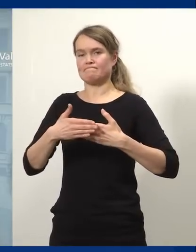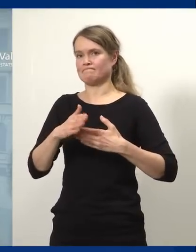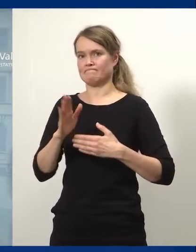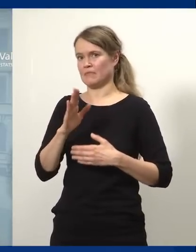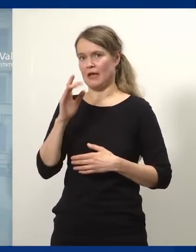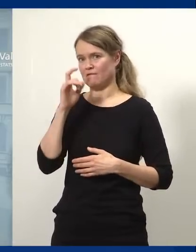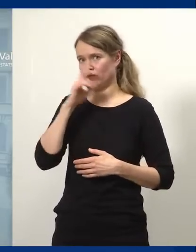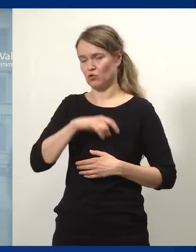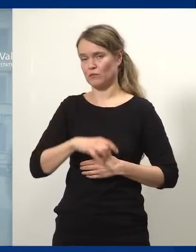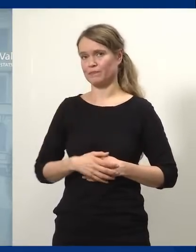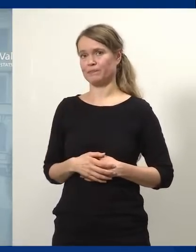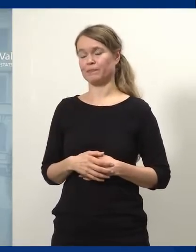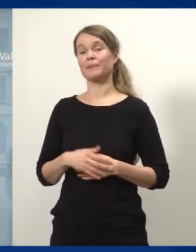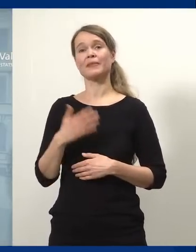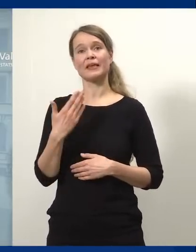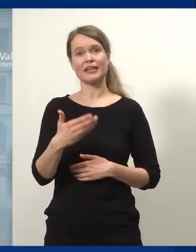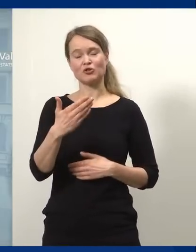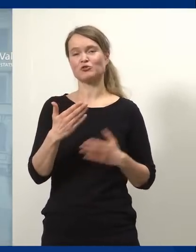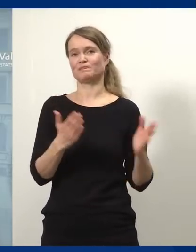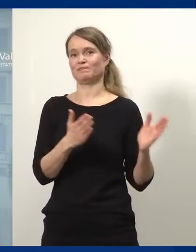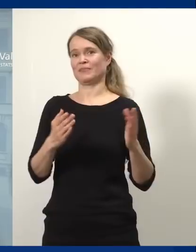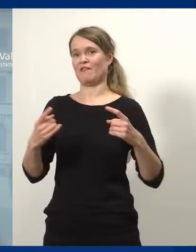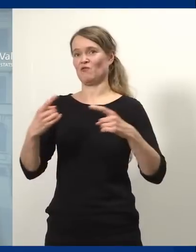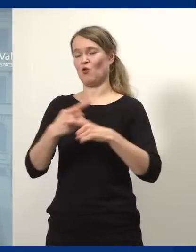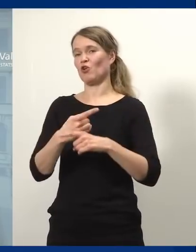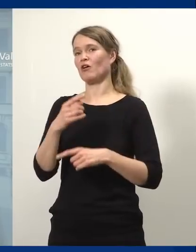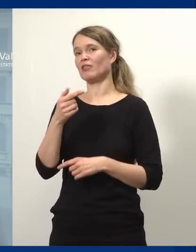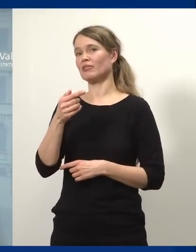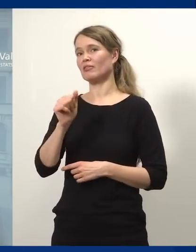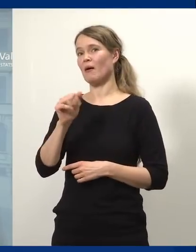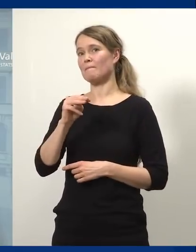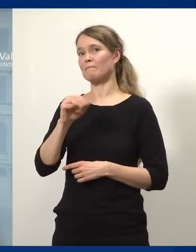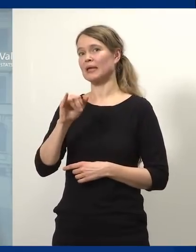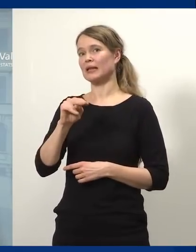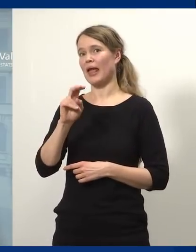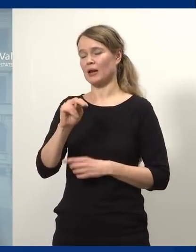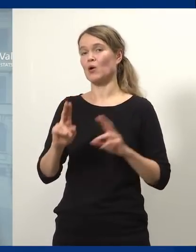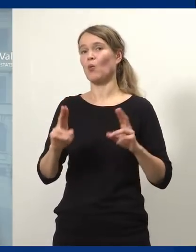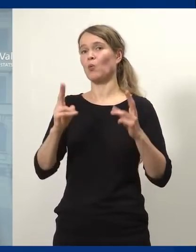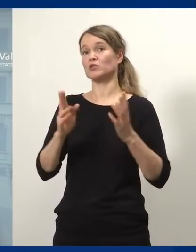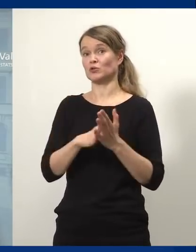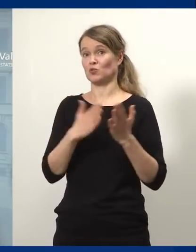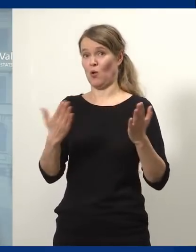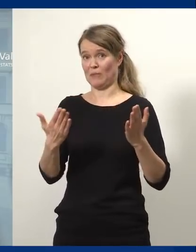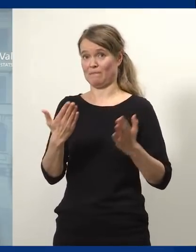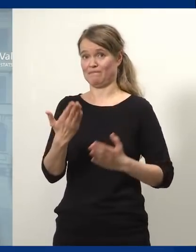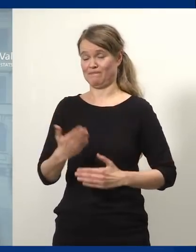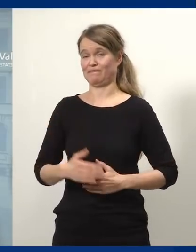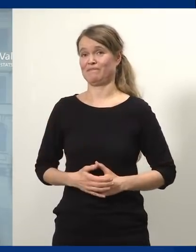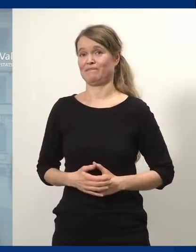Kiitoksia. Ja sitten on vuorossa Jenni Tamminen, Uusi Suomi ja Alma Talent. Ole hyvä.